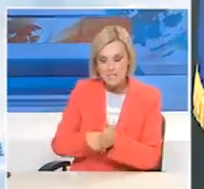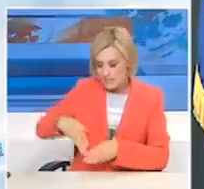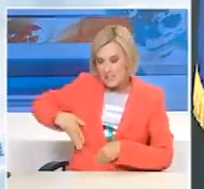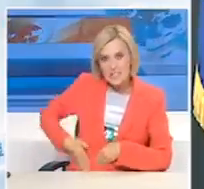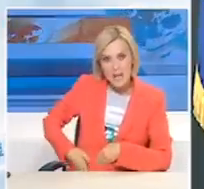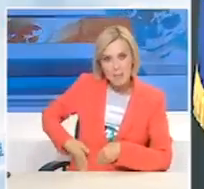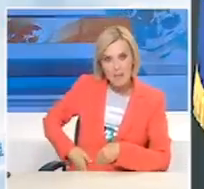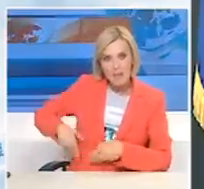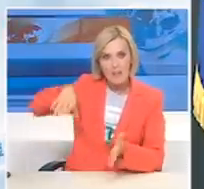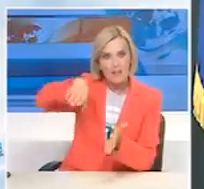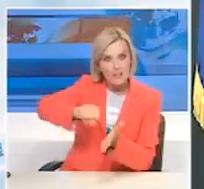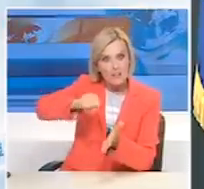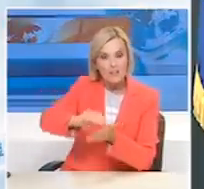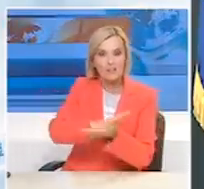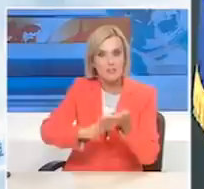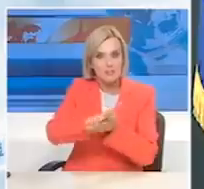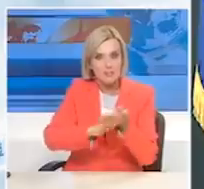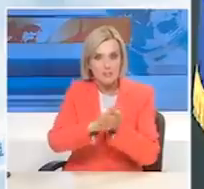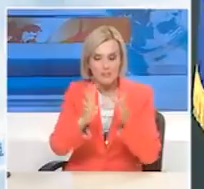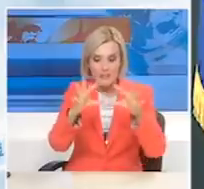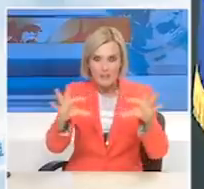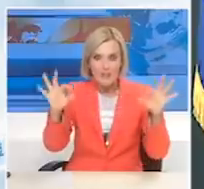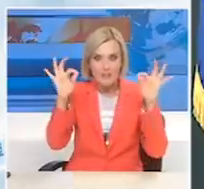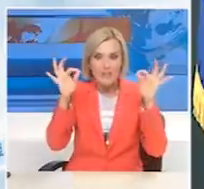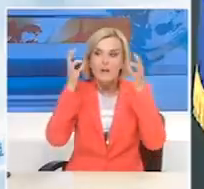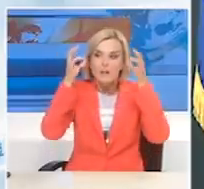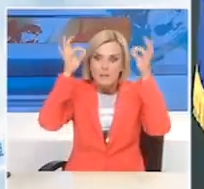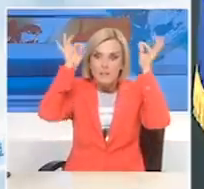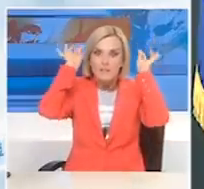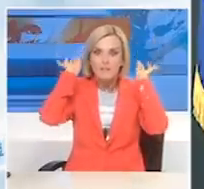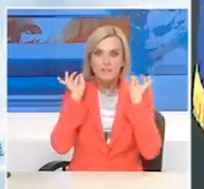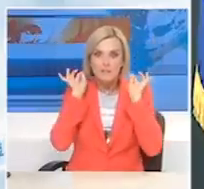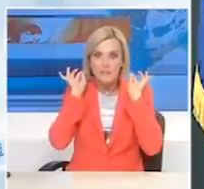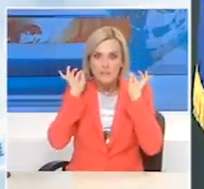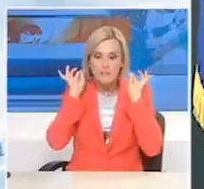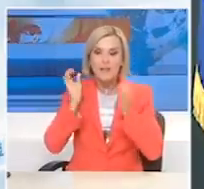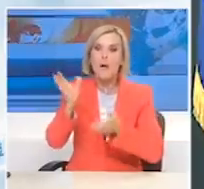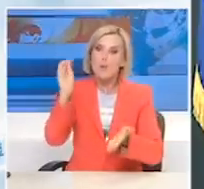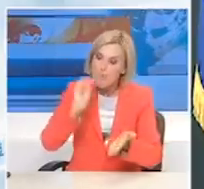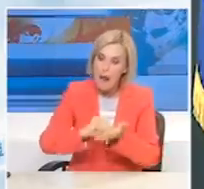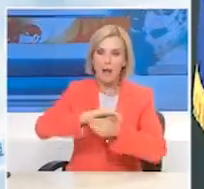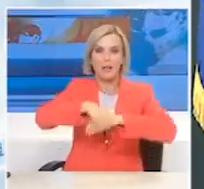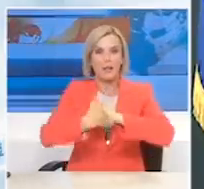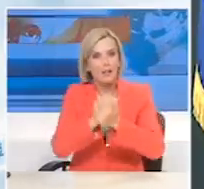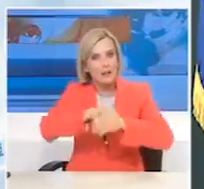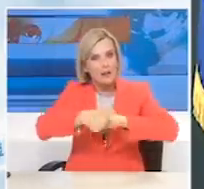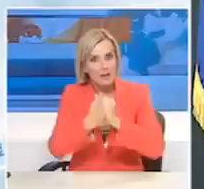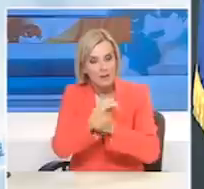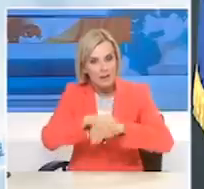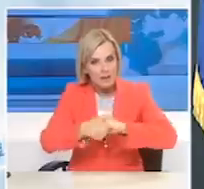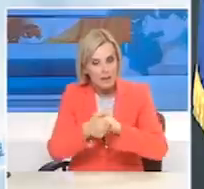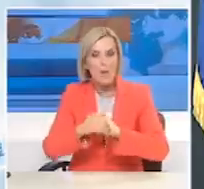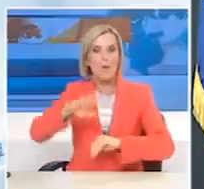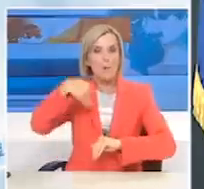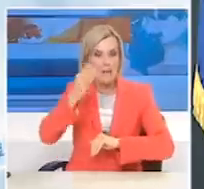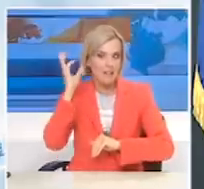ένα αντισηπτικό μαντιλάκι, ένα αντισηπτικό αλκοολούχο, αντισηπτικό σε υγρή μορφή, να πλένουμε τα χέρια μας όταν βγάζουμε ή